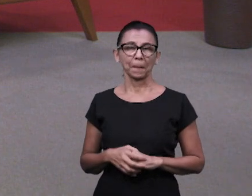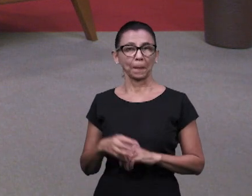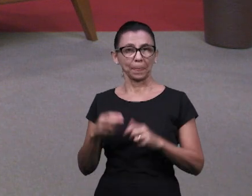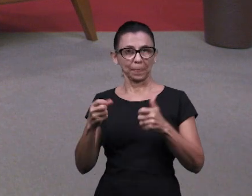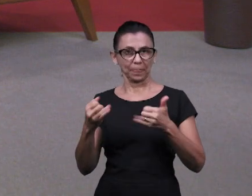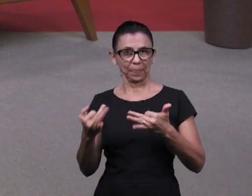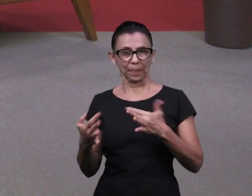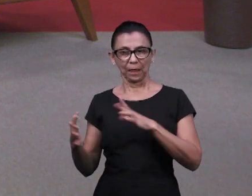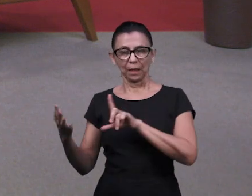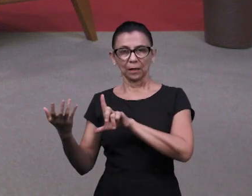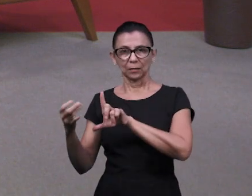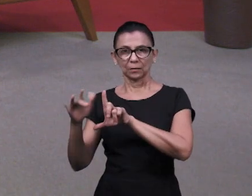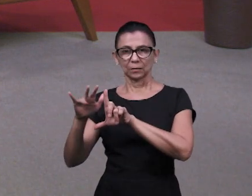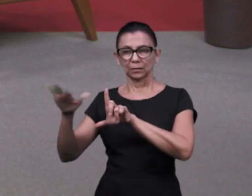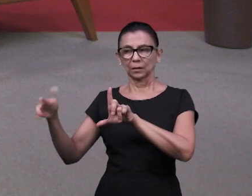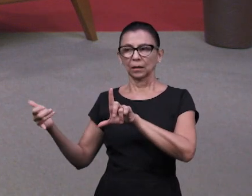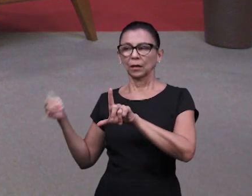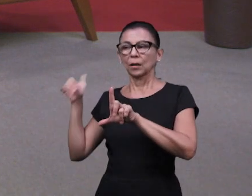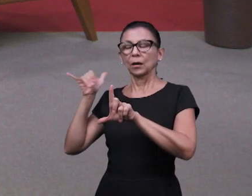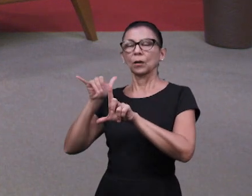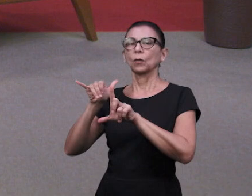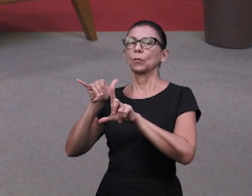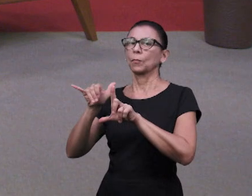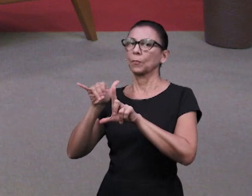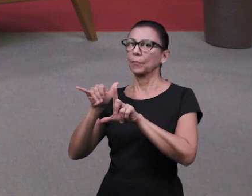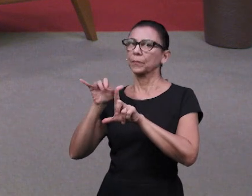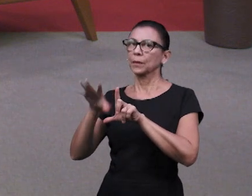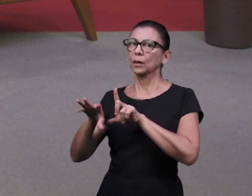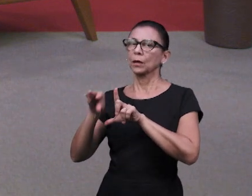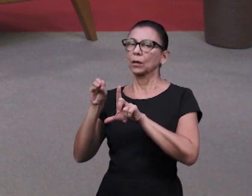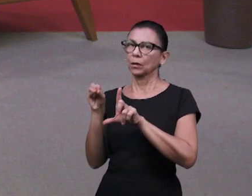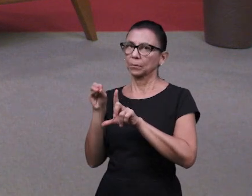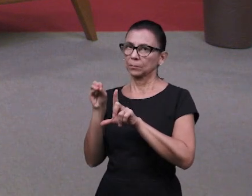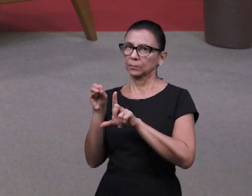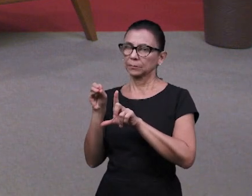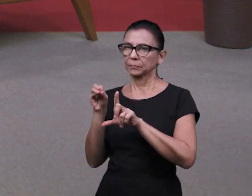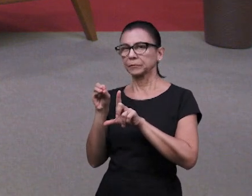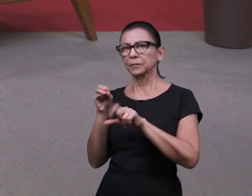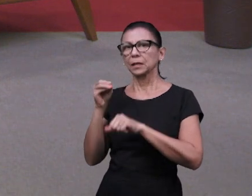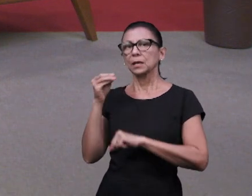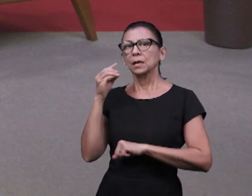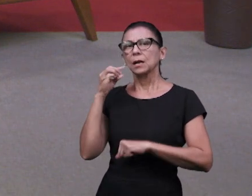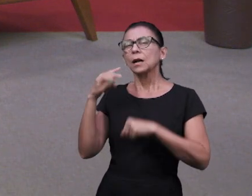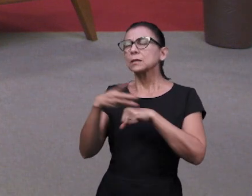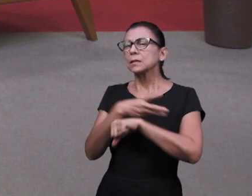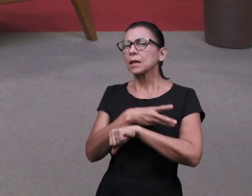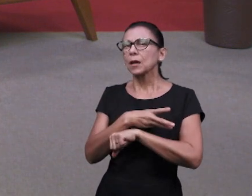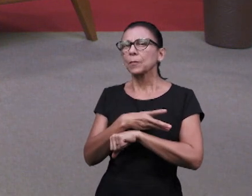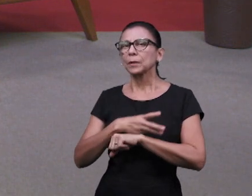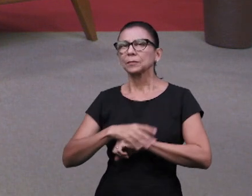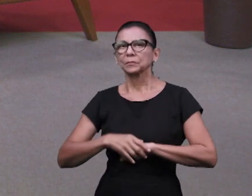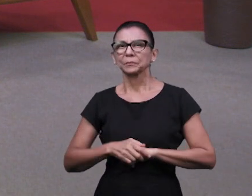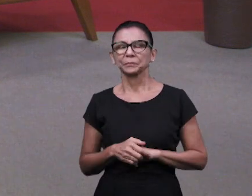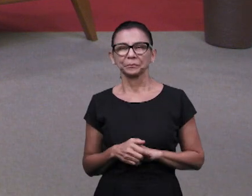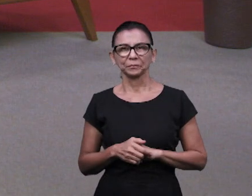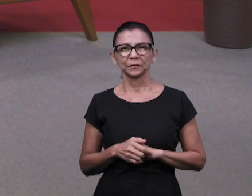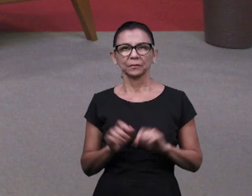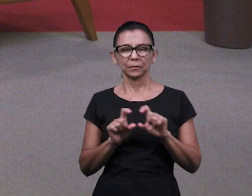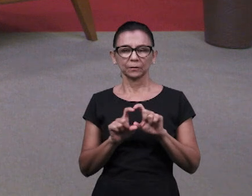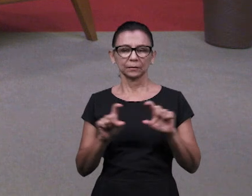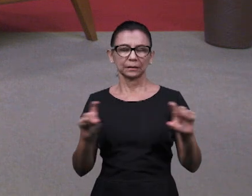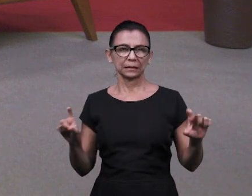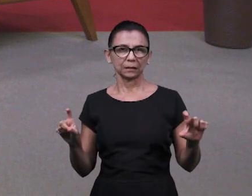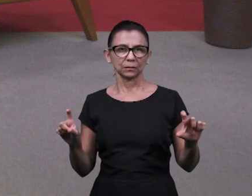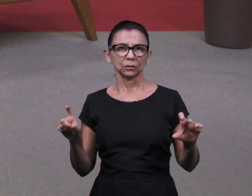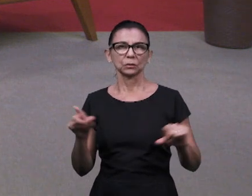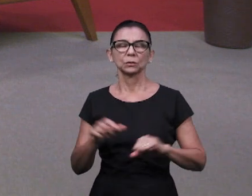vous pointez l'appareil photo de votre smartphone, vous allez rediriger vers un message WhatsApp. Et dans ce message WhatsApp,